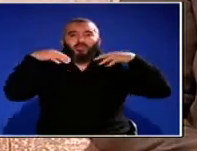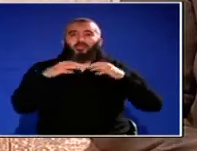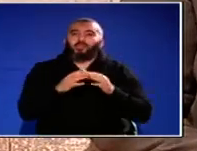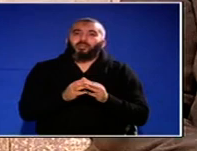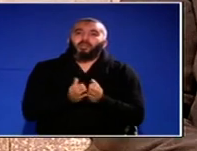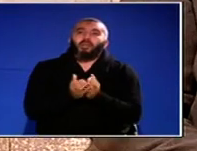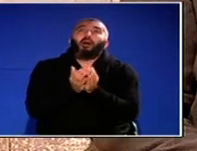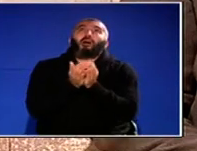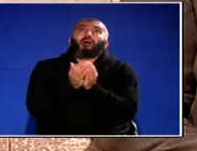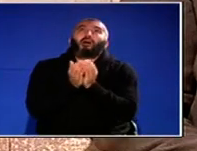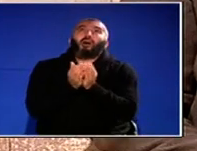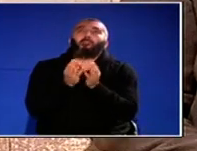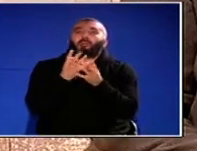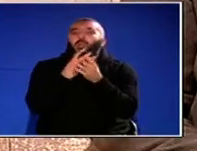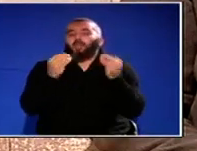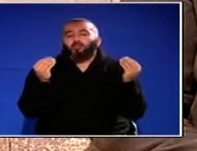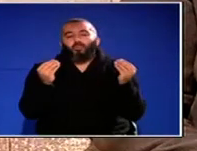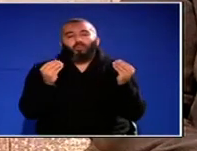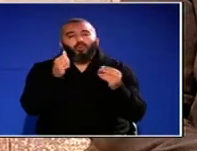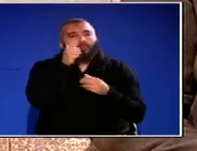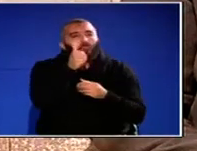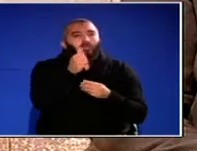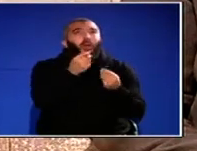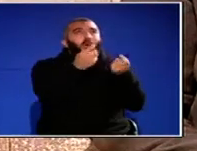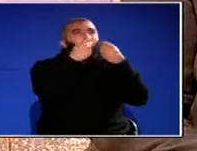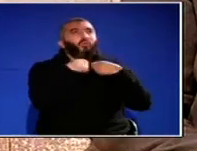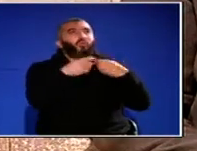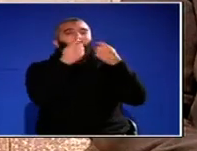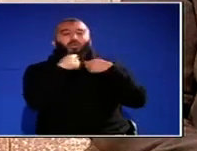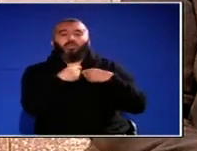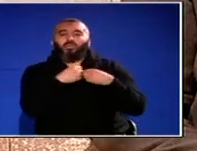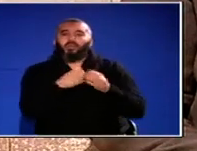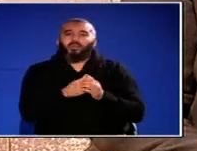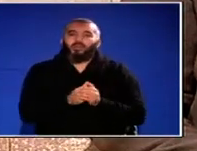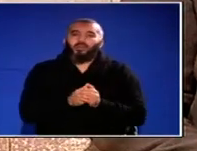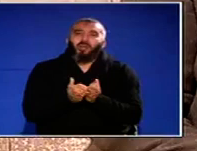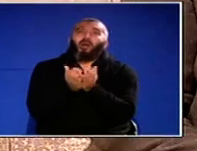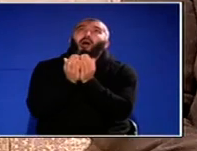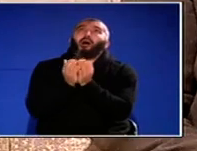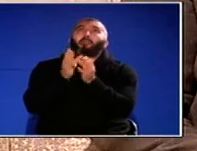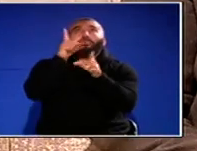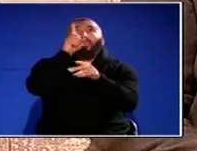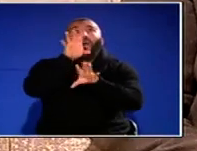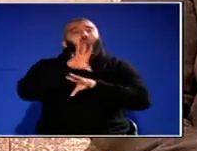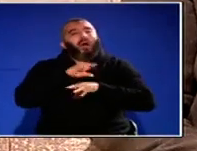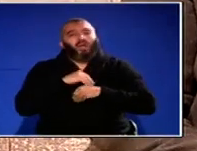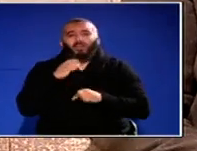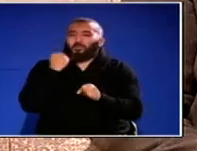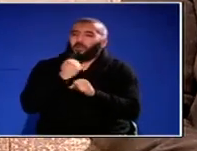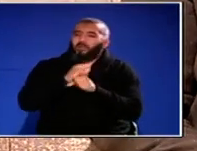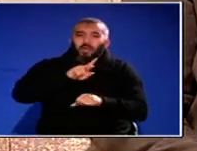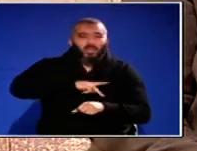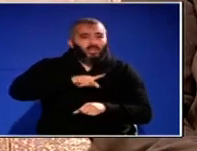أن تجزل لنا من الخير ما ظهر منه وما بطن، ونسألك اللهم أن تتقبل منا صالح أعمالنا وأن